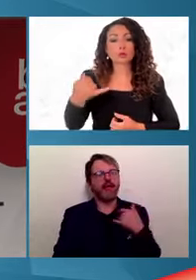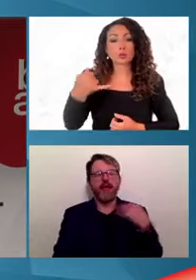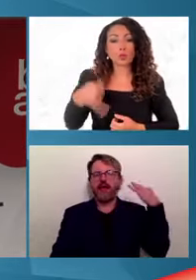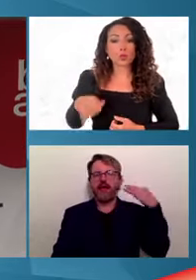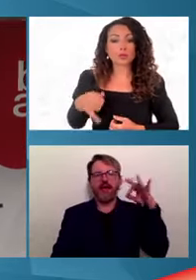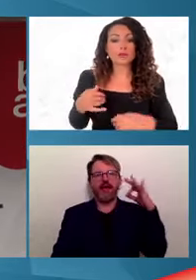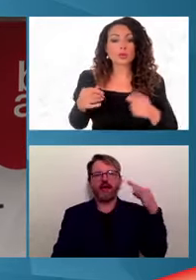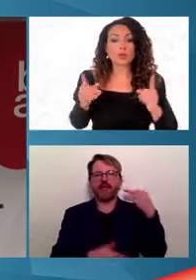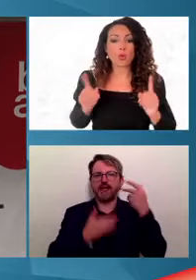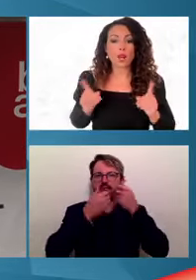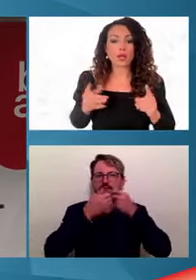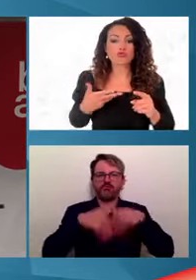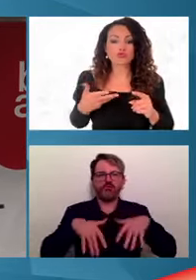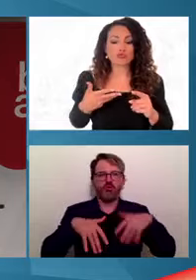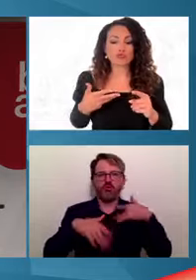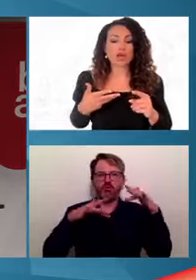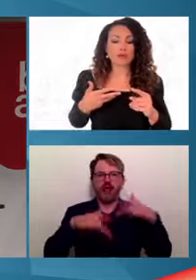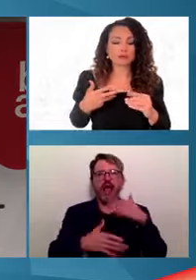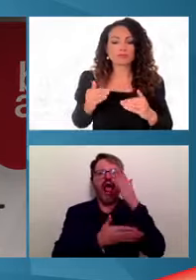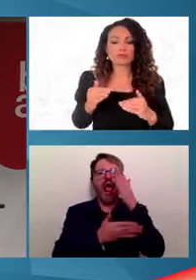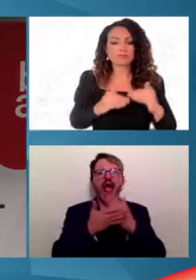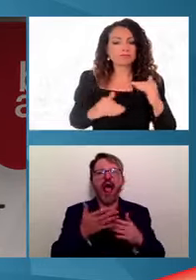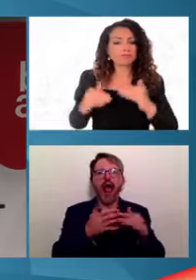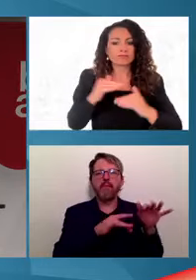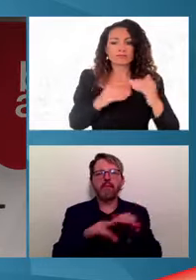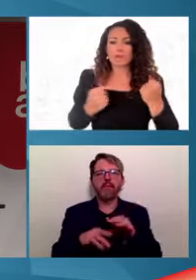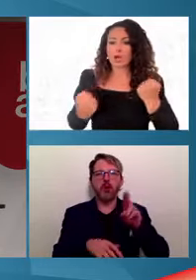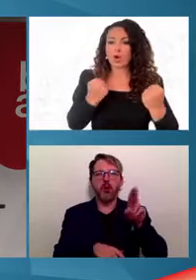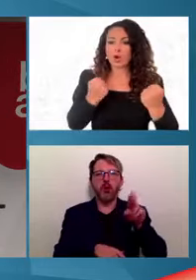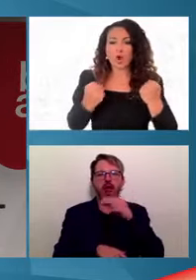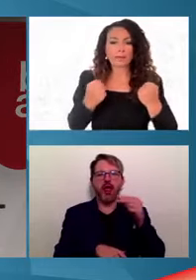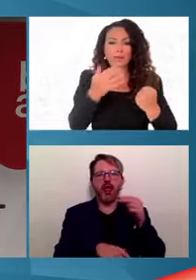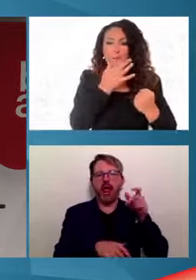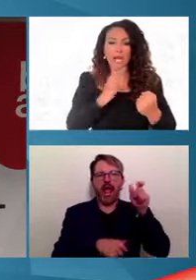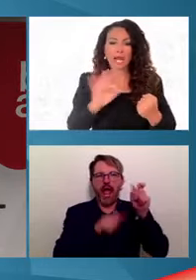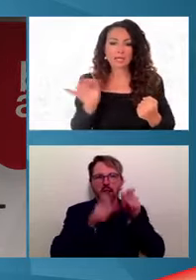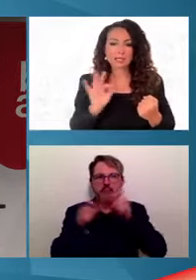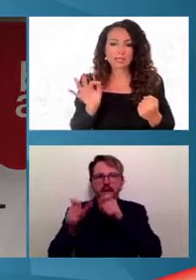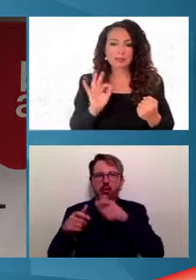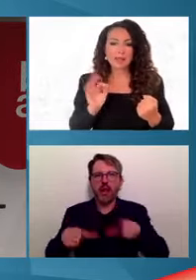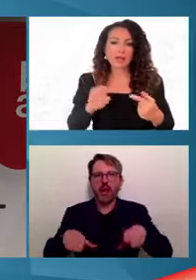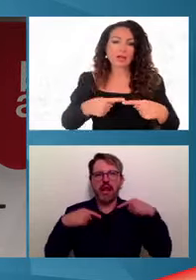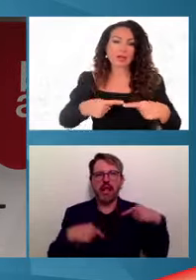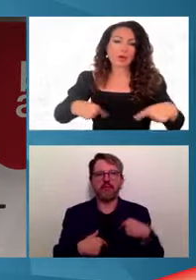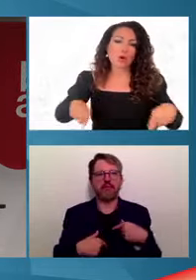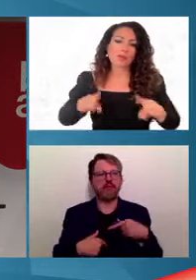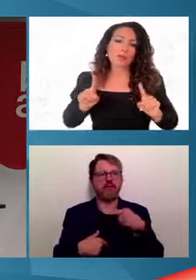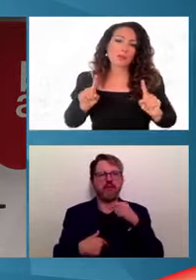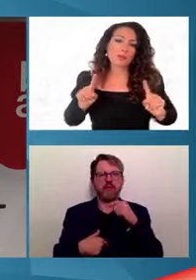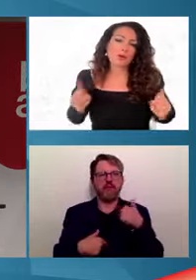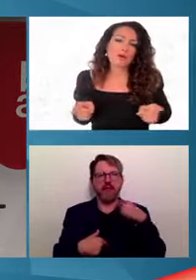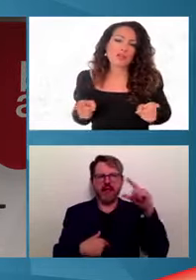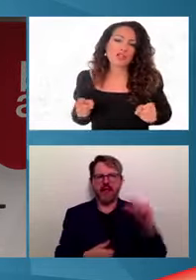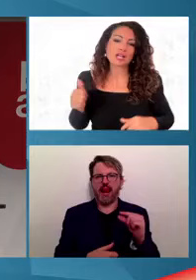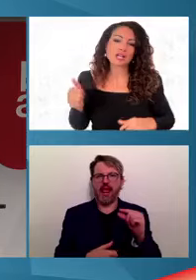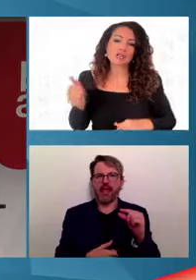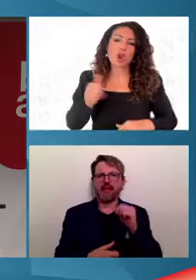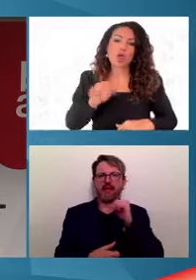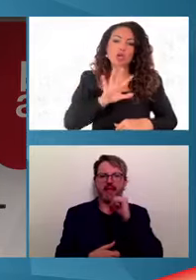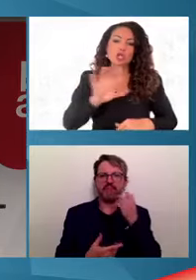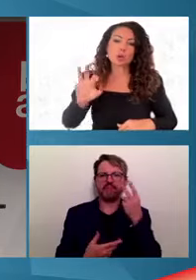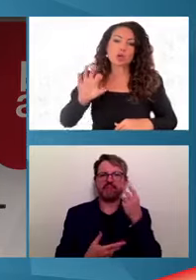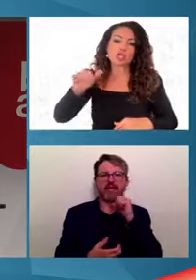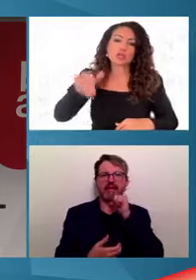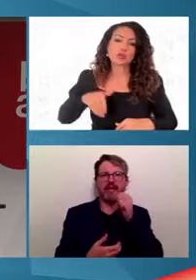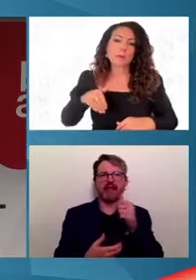eine 500.000 Einwohner groß, das ist enorm klein. Wir müssen das auch mal sagen, wir glauben immer, der Nabel der Welt zu sein, aber wir sind enorm klein. Wir haben